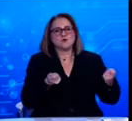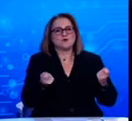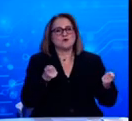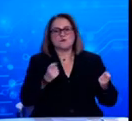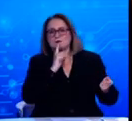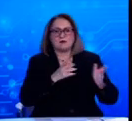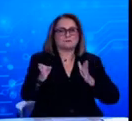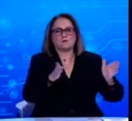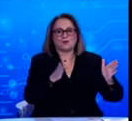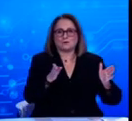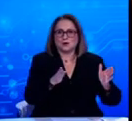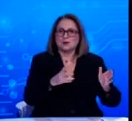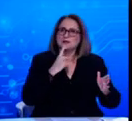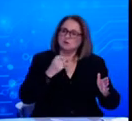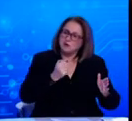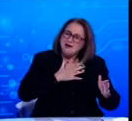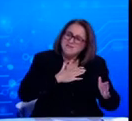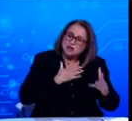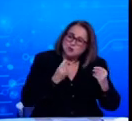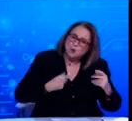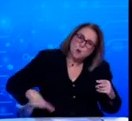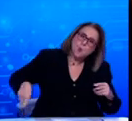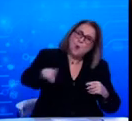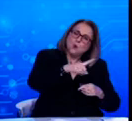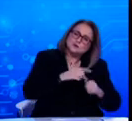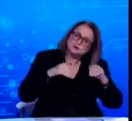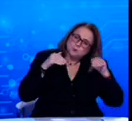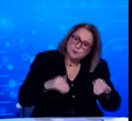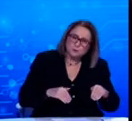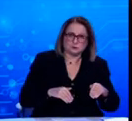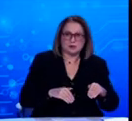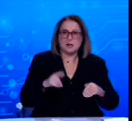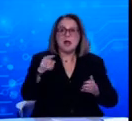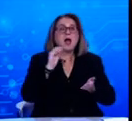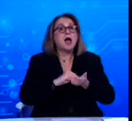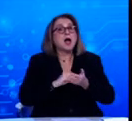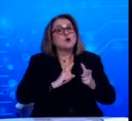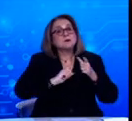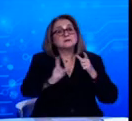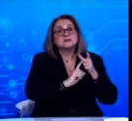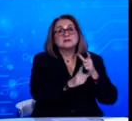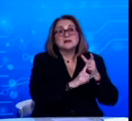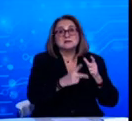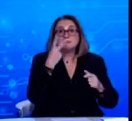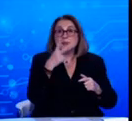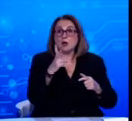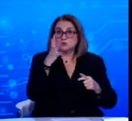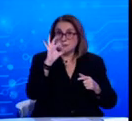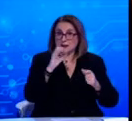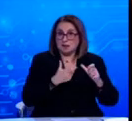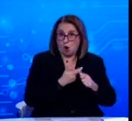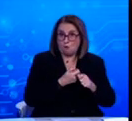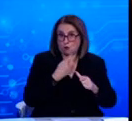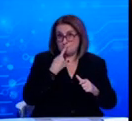πούμε. Παρά το γεγονός ότι από πέρυσι στην Αττική έχουν προστεθεί 250 λεωφορεία, αυτά δεν φάνηκαν αρκετά για